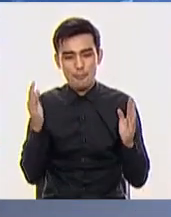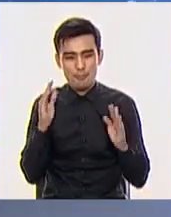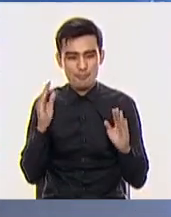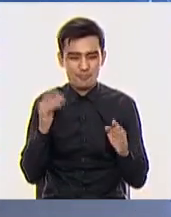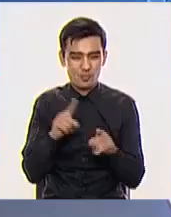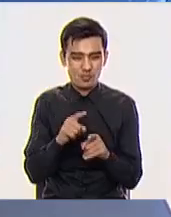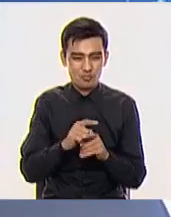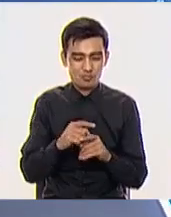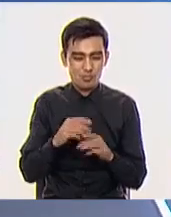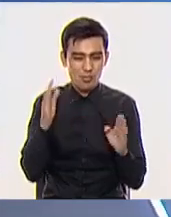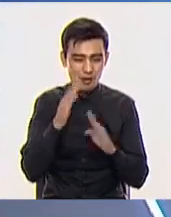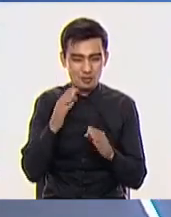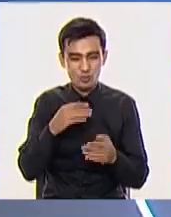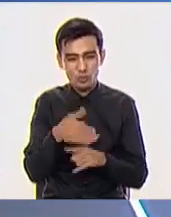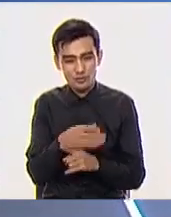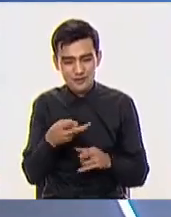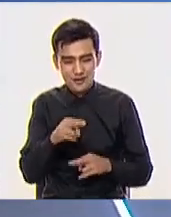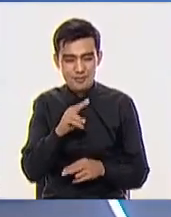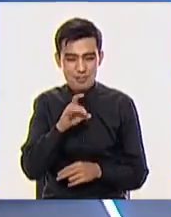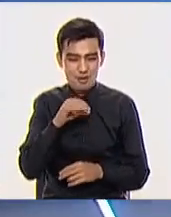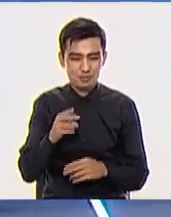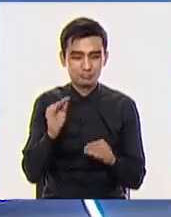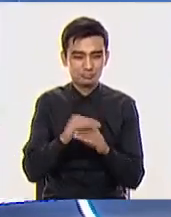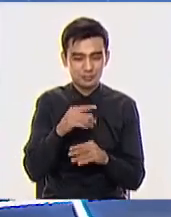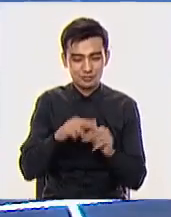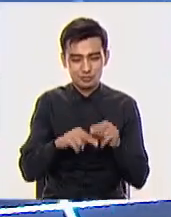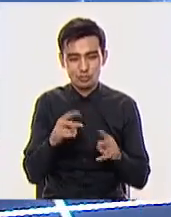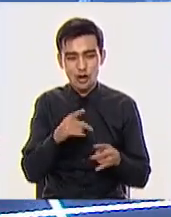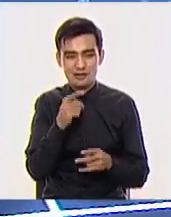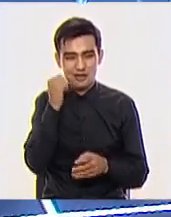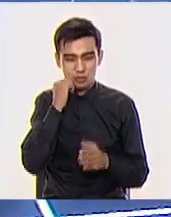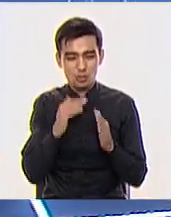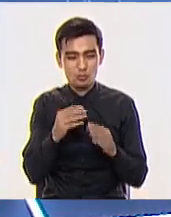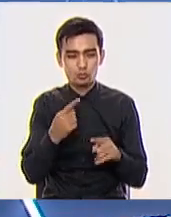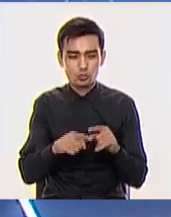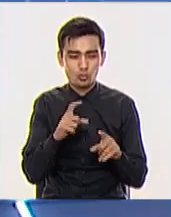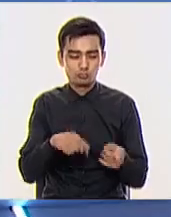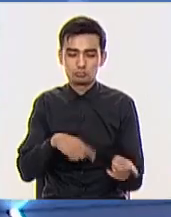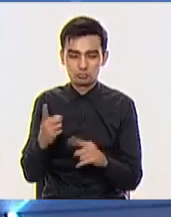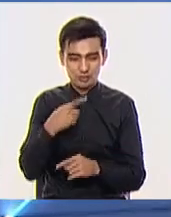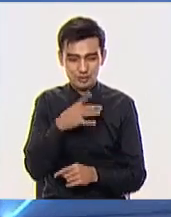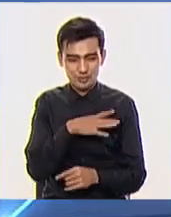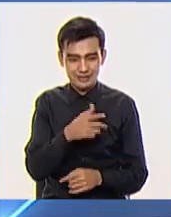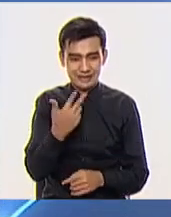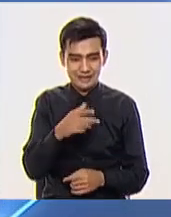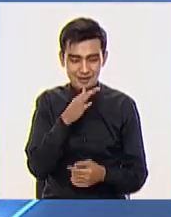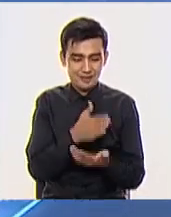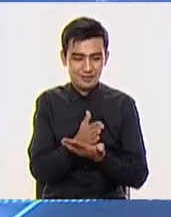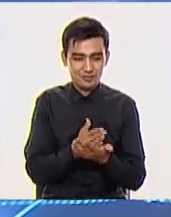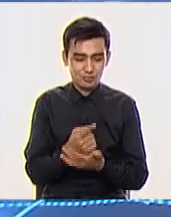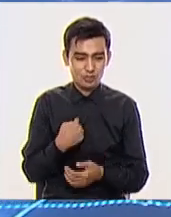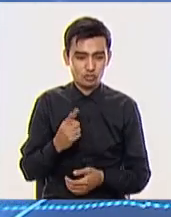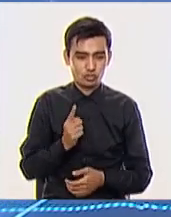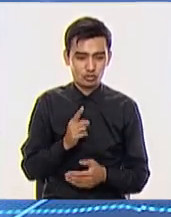апатты жағдайда тұратын көршілерінің басқа жаққа көшіп кеткенін қалайды. Олардың бұл айтқанына баспанасының 30 жылдан бері сүрілетінін